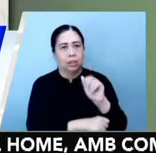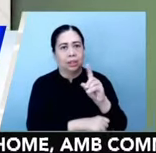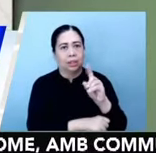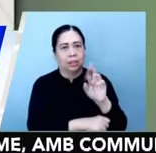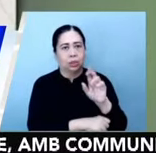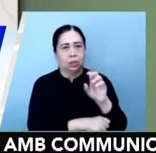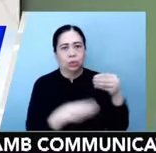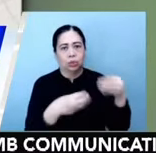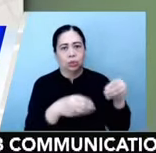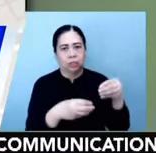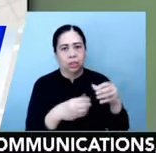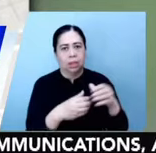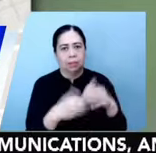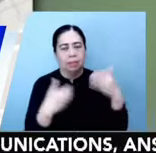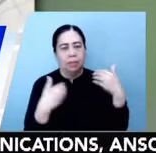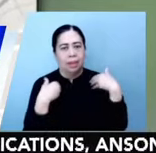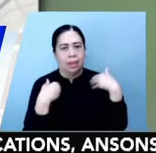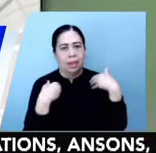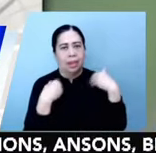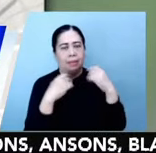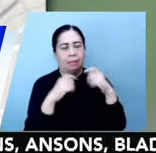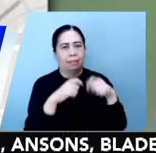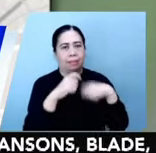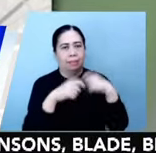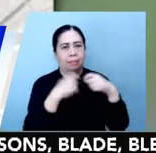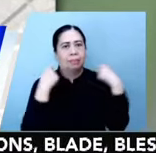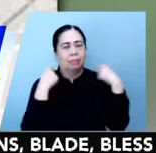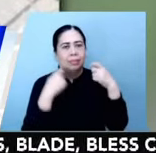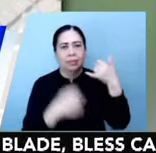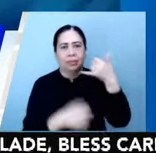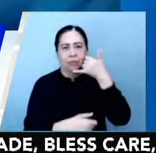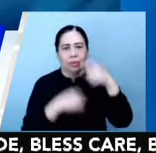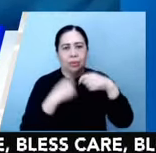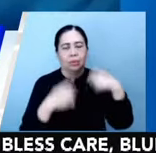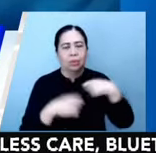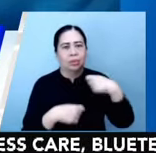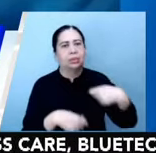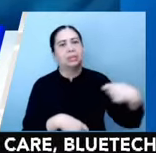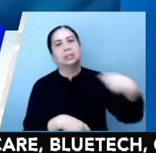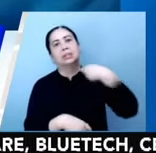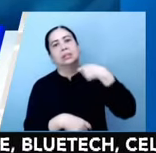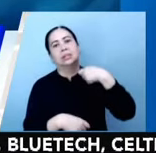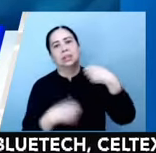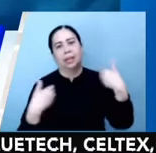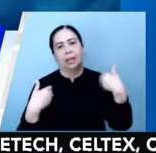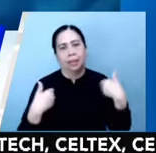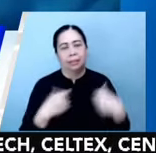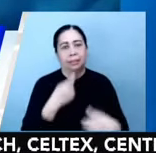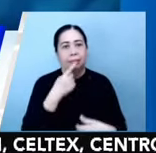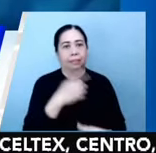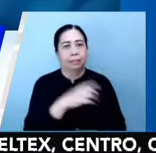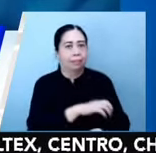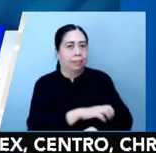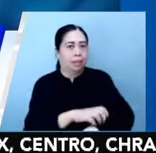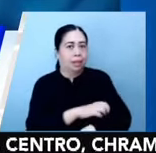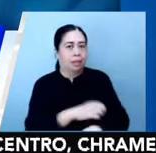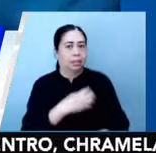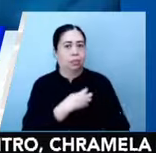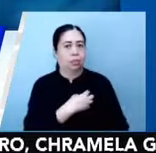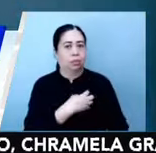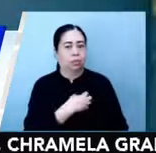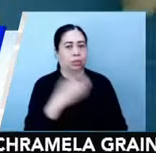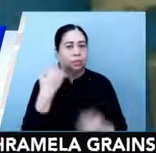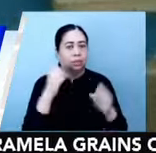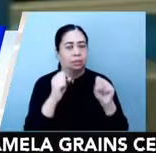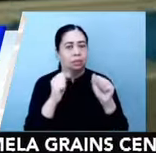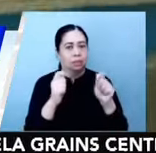May nakapalupot ng wire ng telepono at may saksak sa leeg ang biktima. Ayon sa Makati City Police, noong Sabado rin mismo